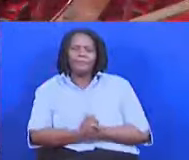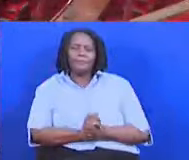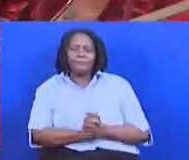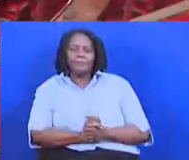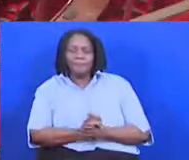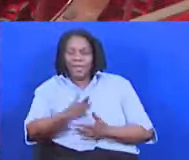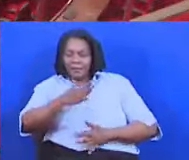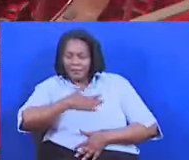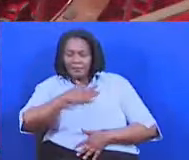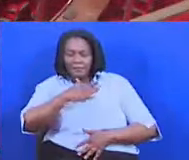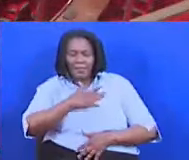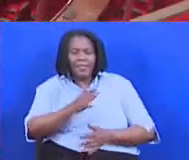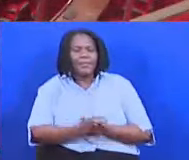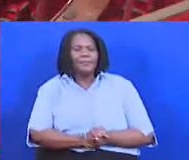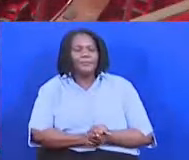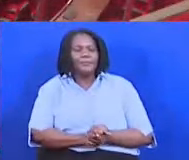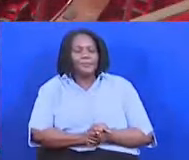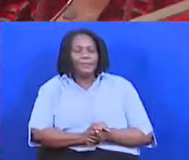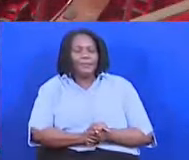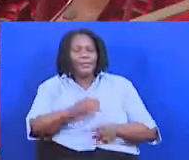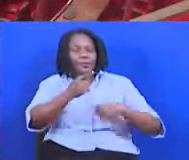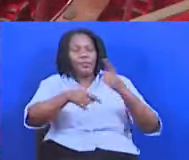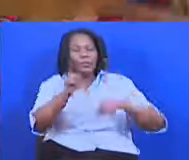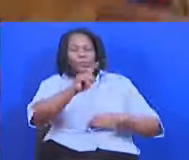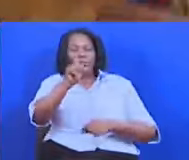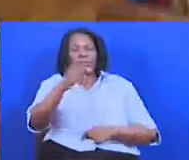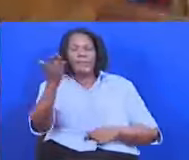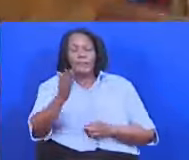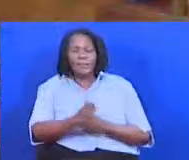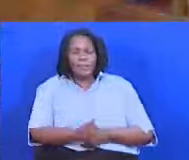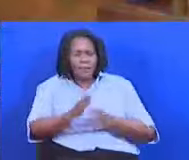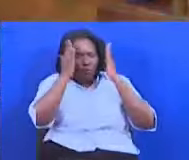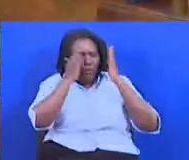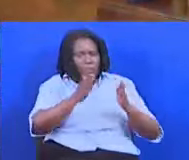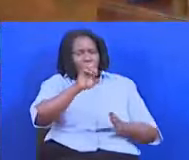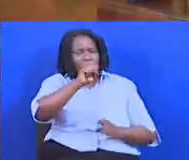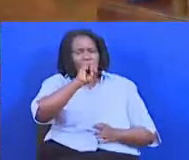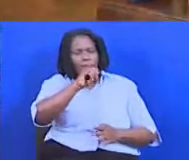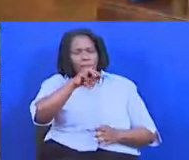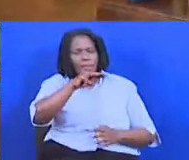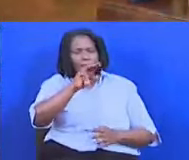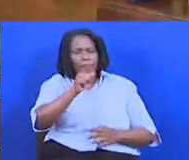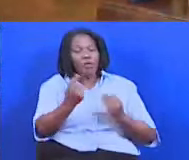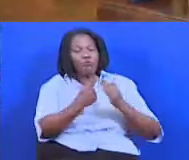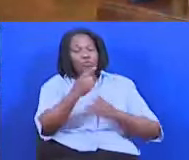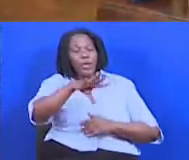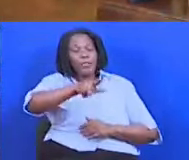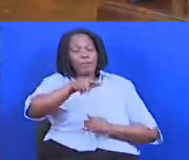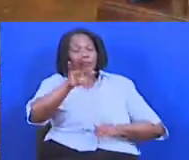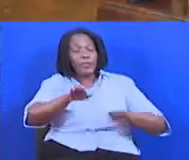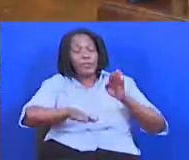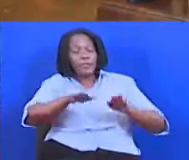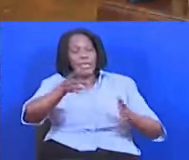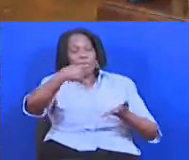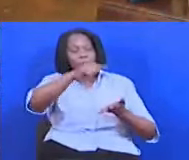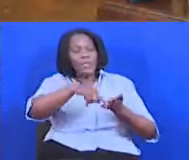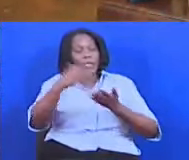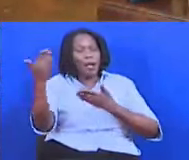Asante sana. Mheshimiwa Musa Ramadhan Sima, mbunge wa Singida mjini, sasa ulize swali